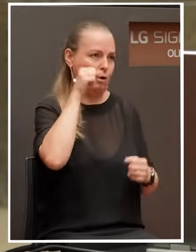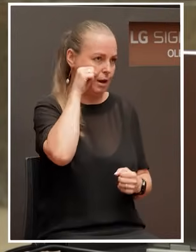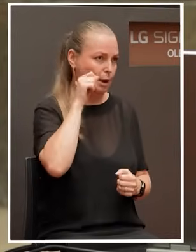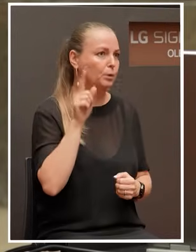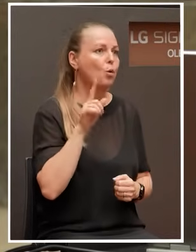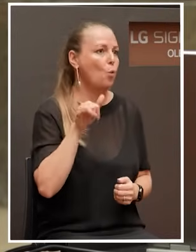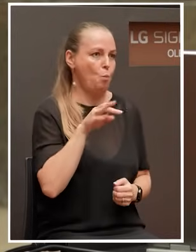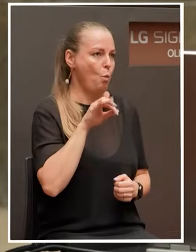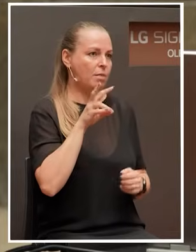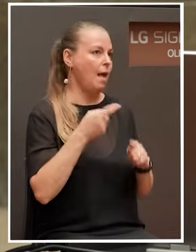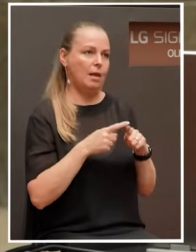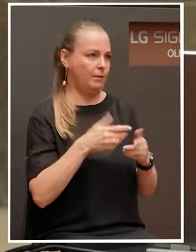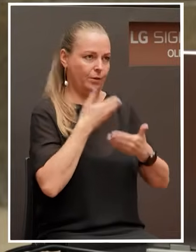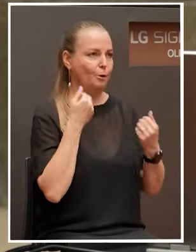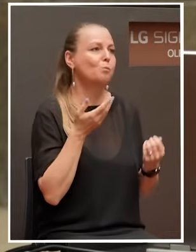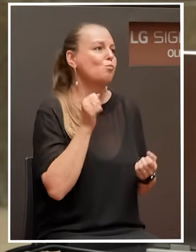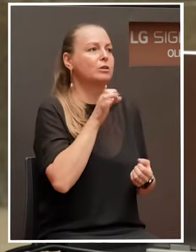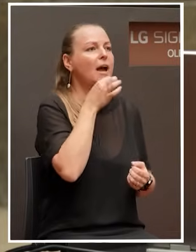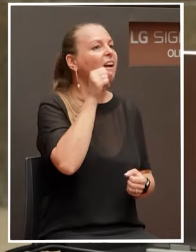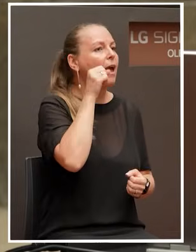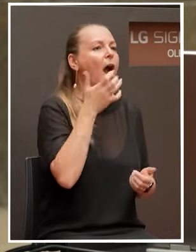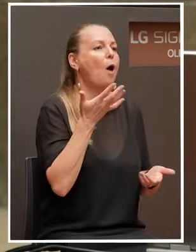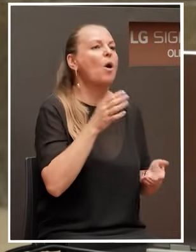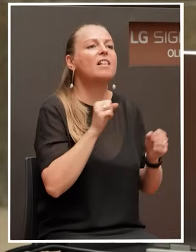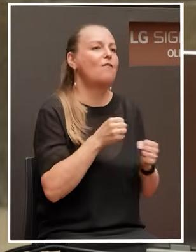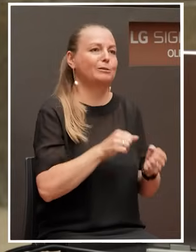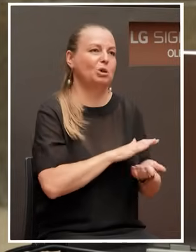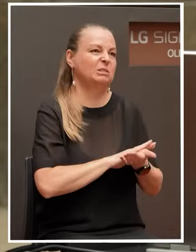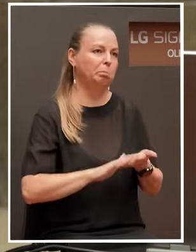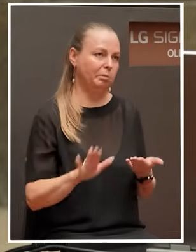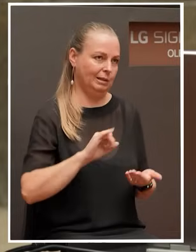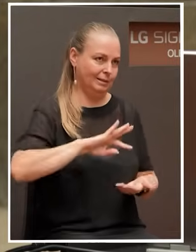почти несмываемые. Ну и вот я просто помню, что